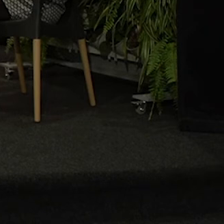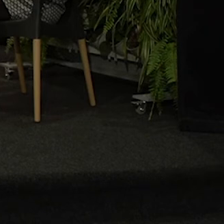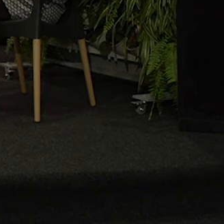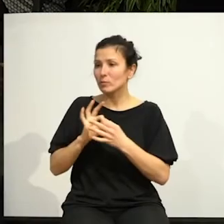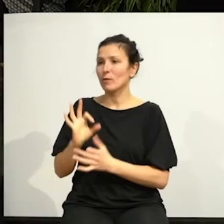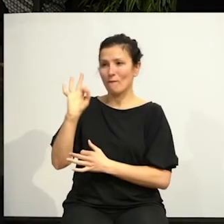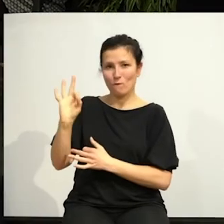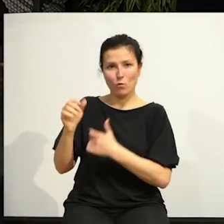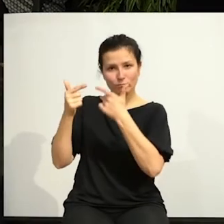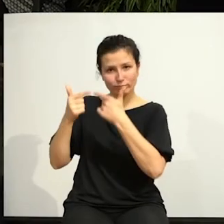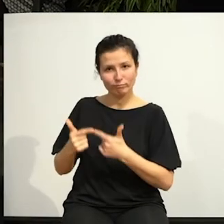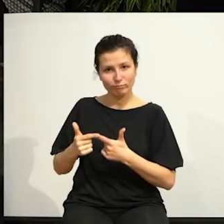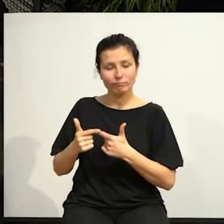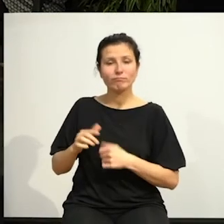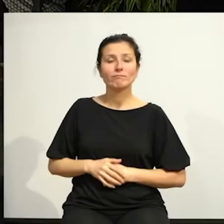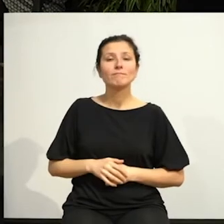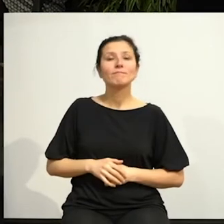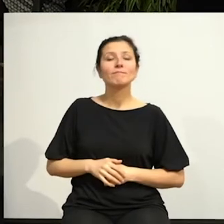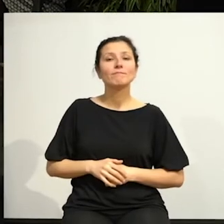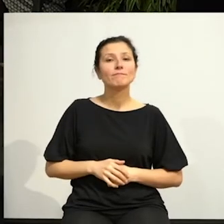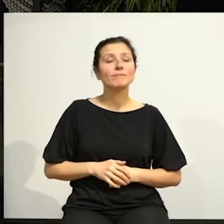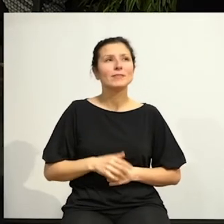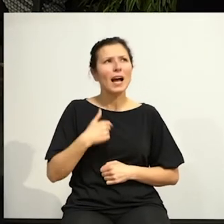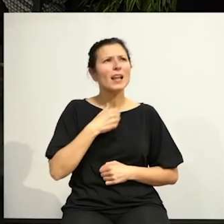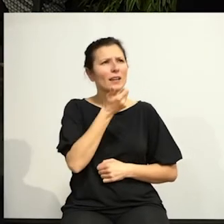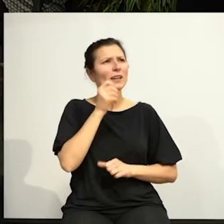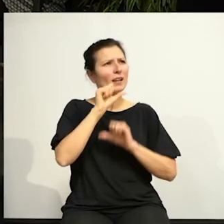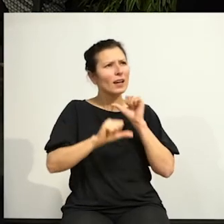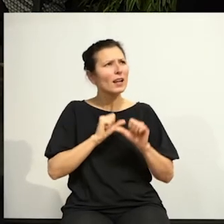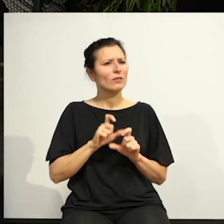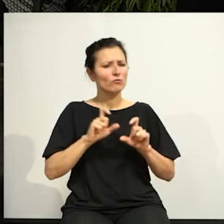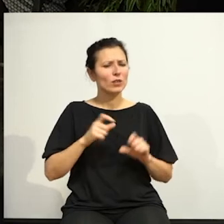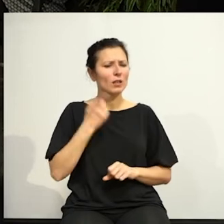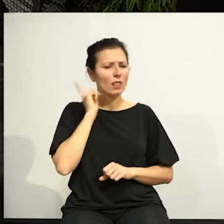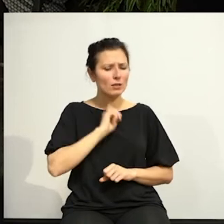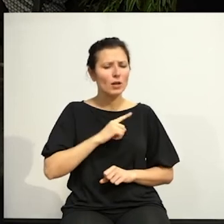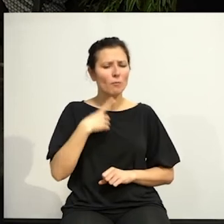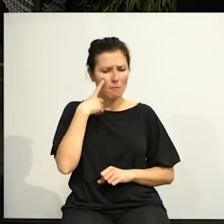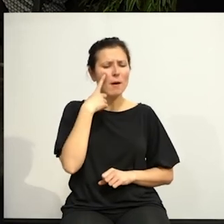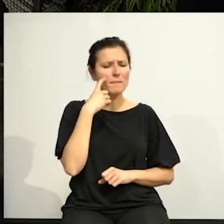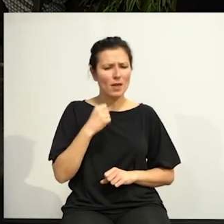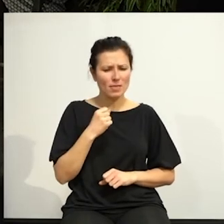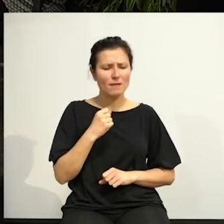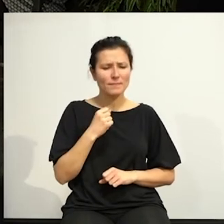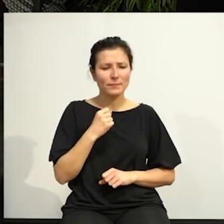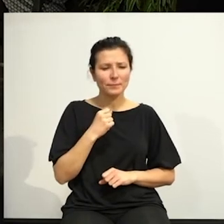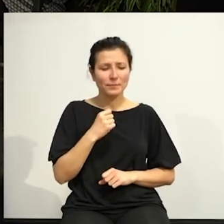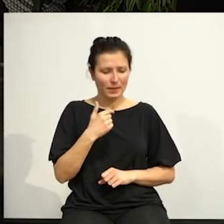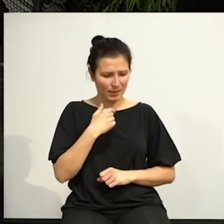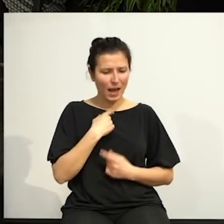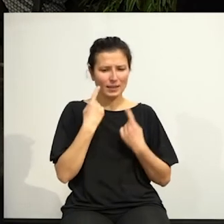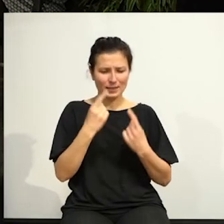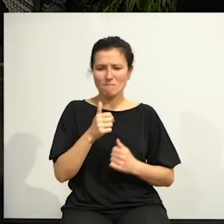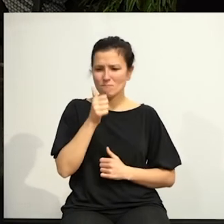dobrze pamiętam parę ładnych lat spędzonych w liceum i to, jak sam